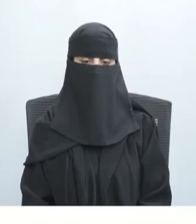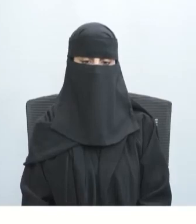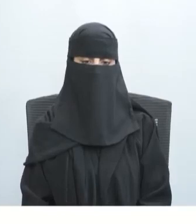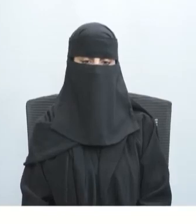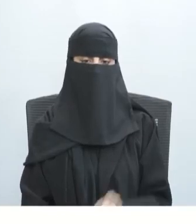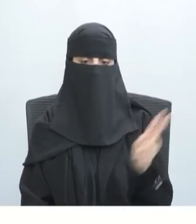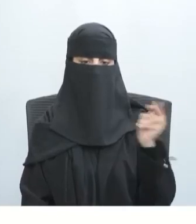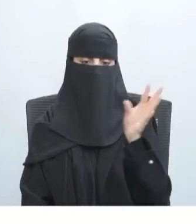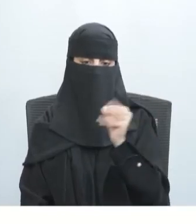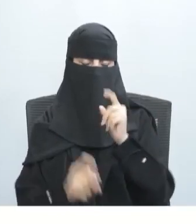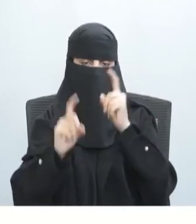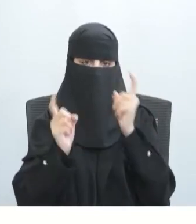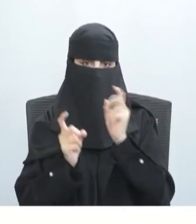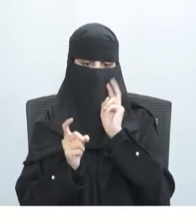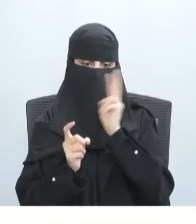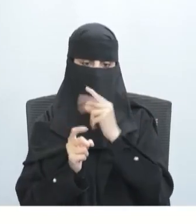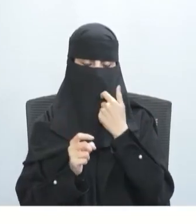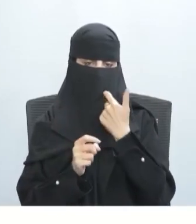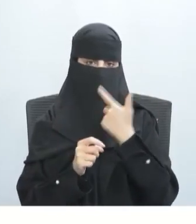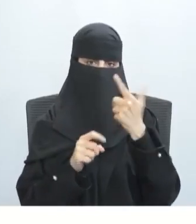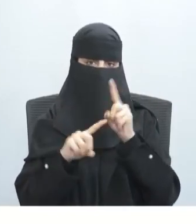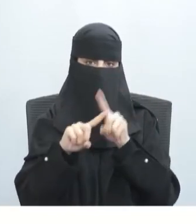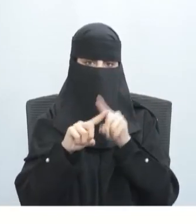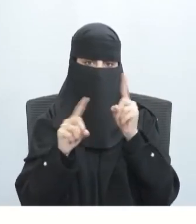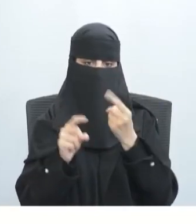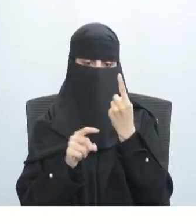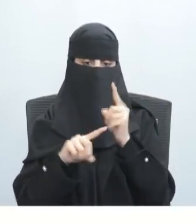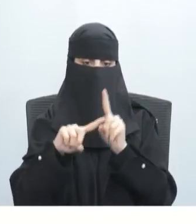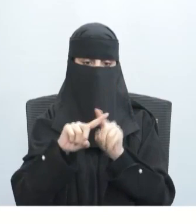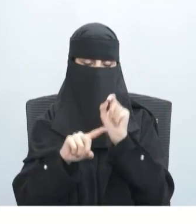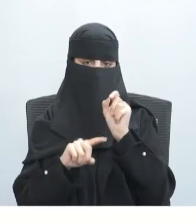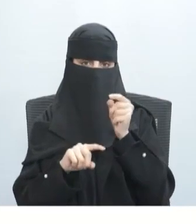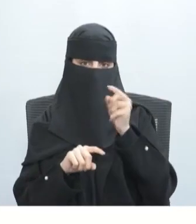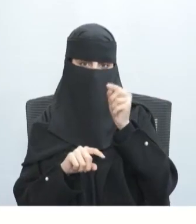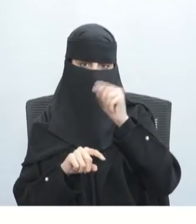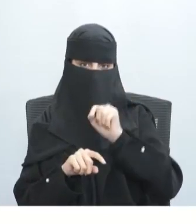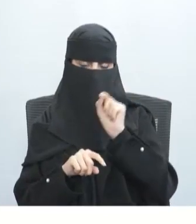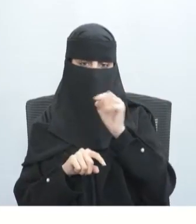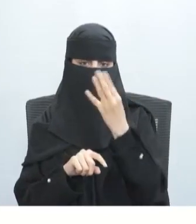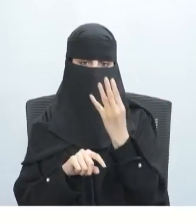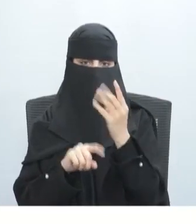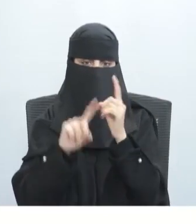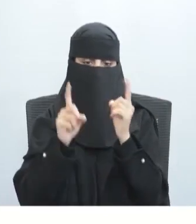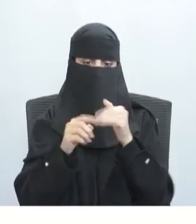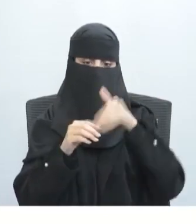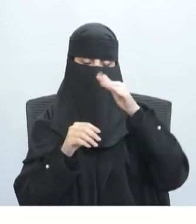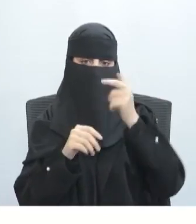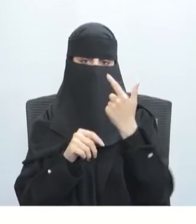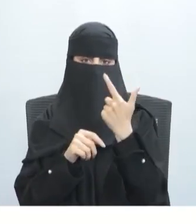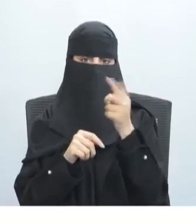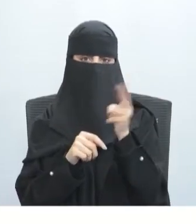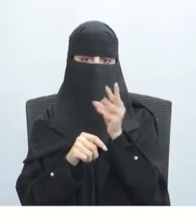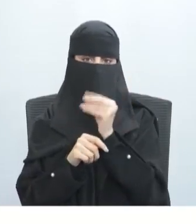المعادله اذا 700 ضرب 1 + 4% تمثل نسبه